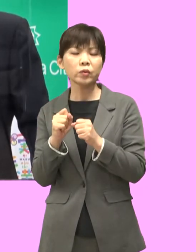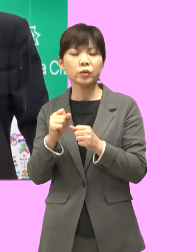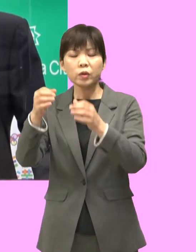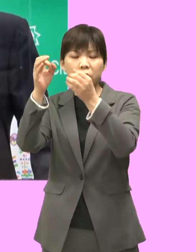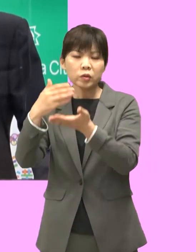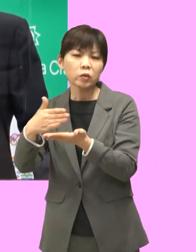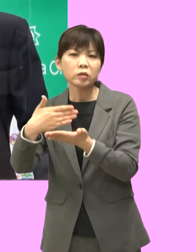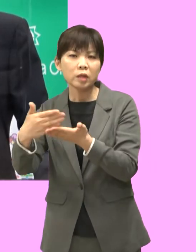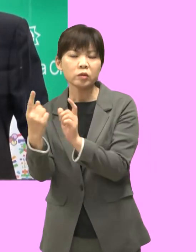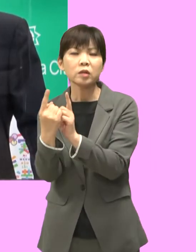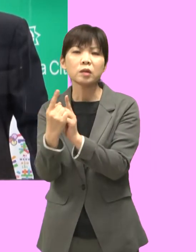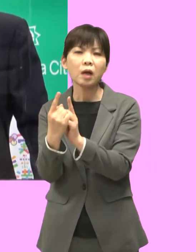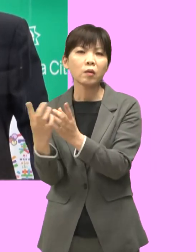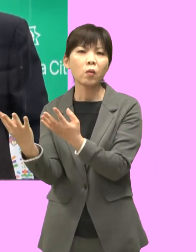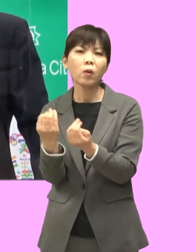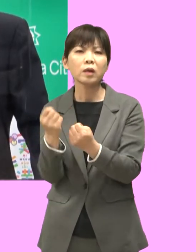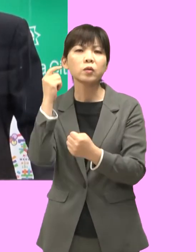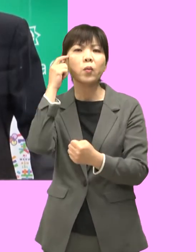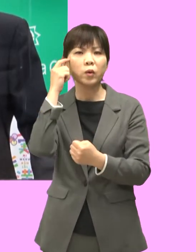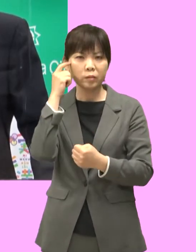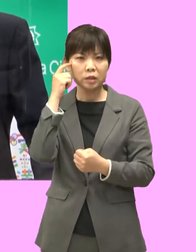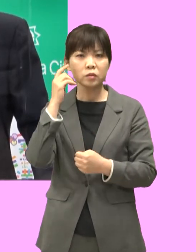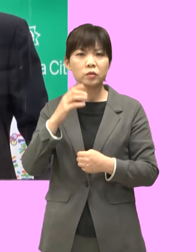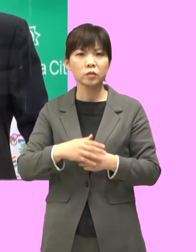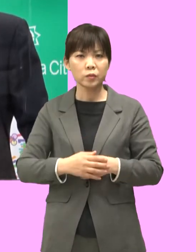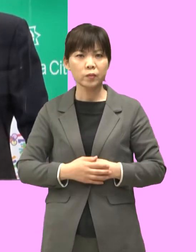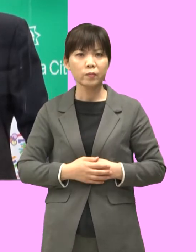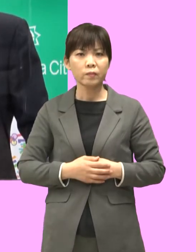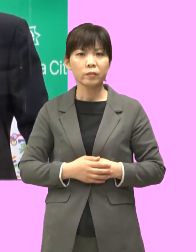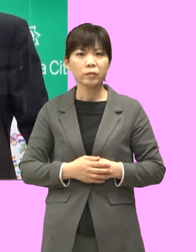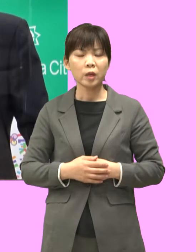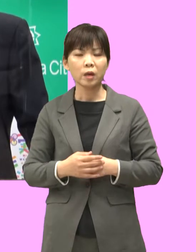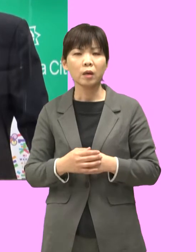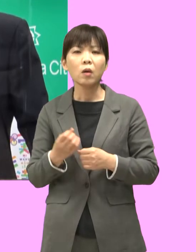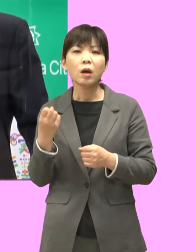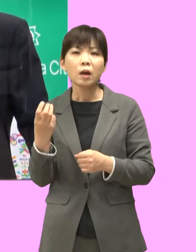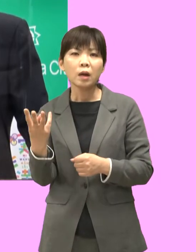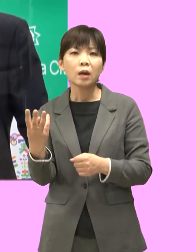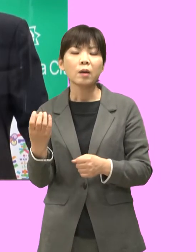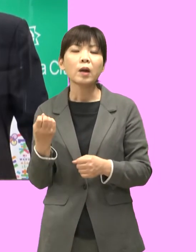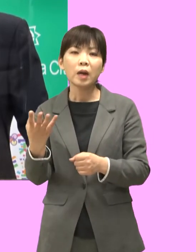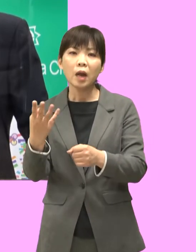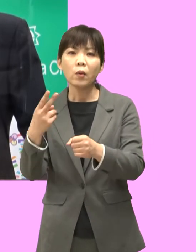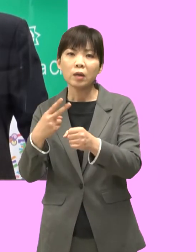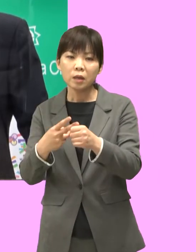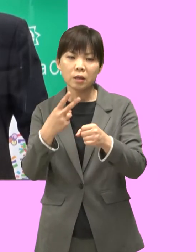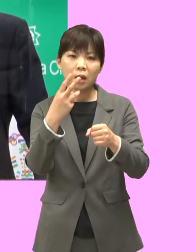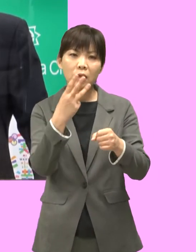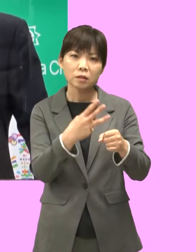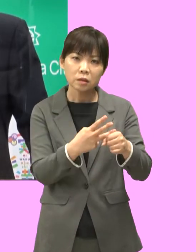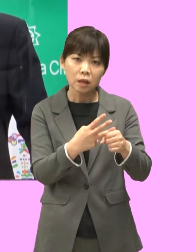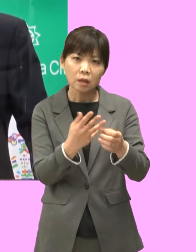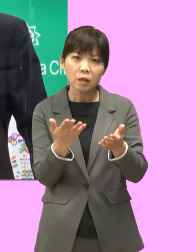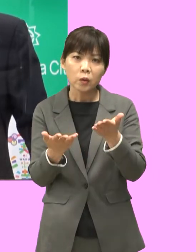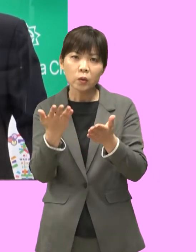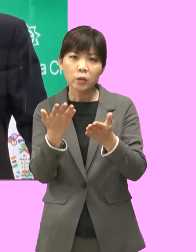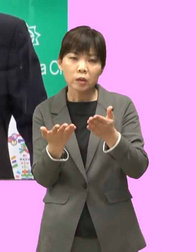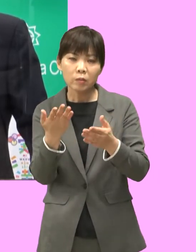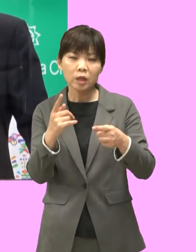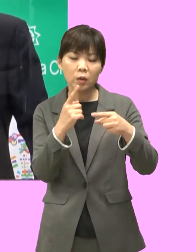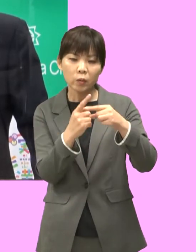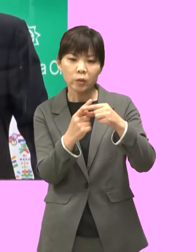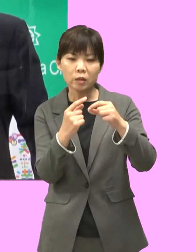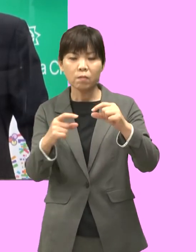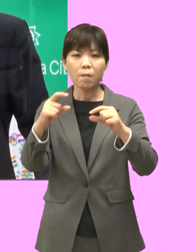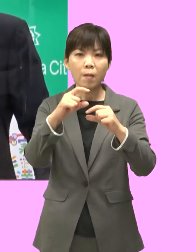も多かったかと思うんですが、 はい、 これは令和2年3年と比べて増額されてるのかですとか、何かこう変化